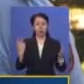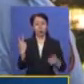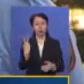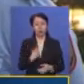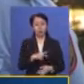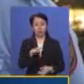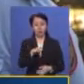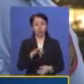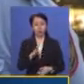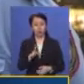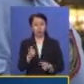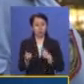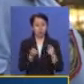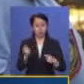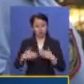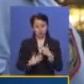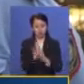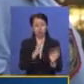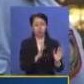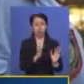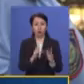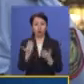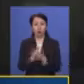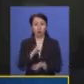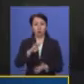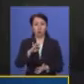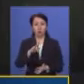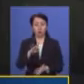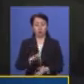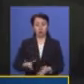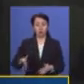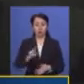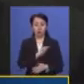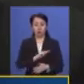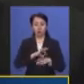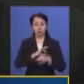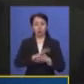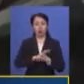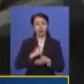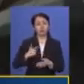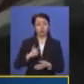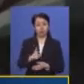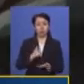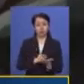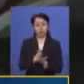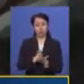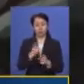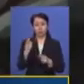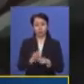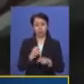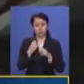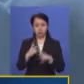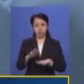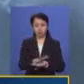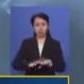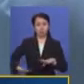тонн зерна нового урожая в Таньшинском районе. Работа ведется в тесном взаимодействии со службами безопасности аграрных